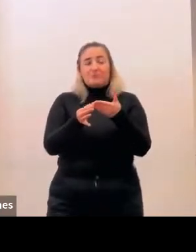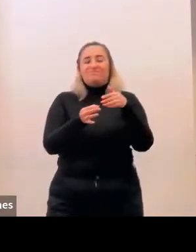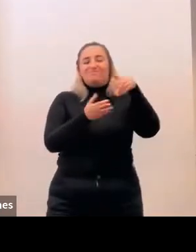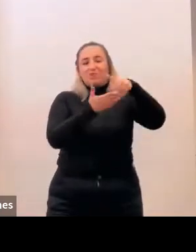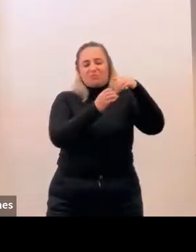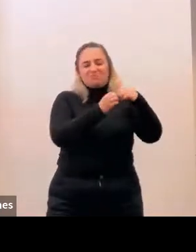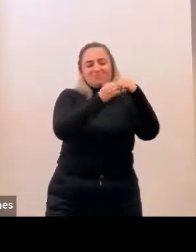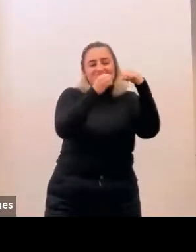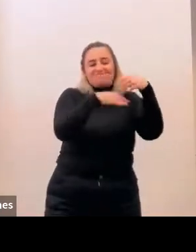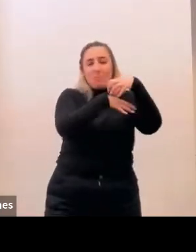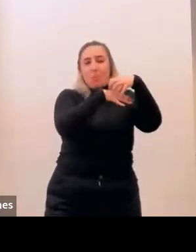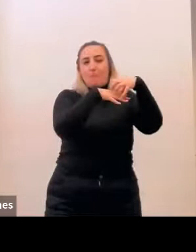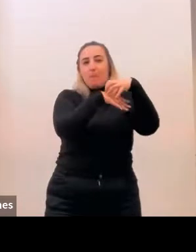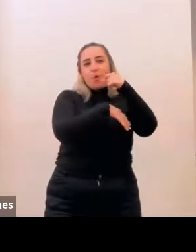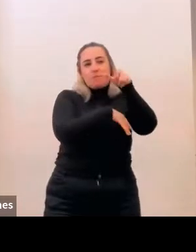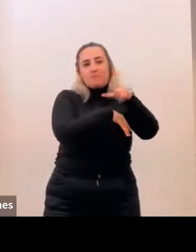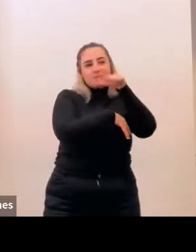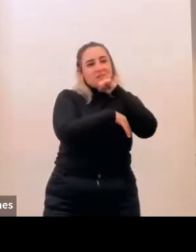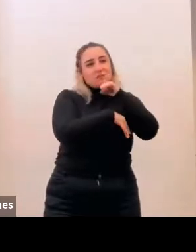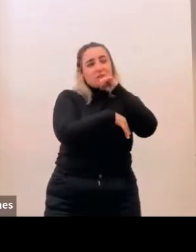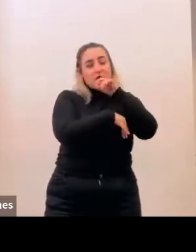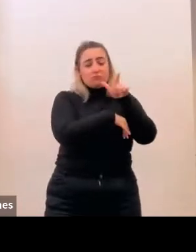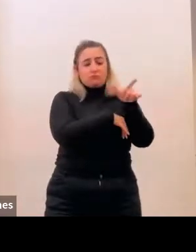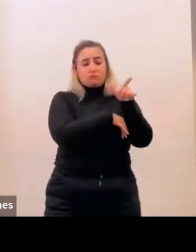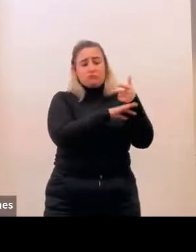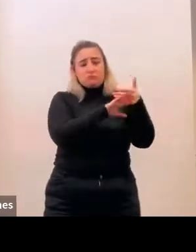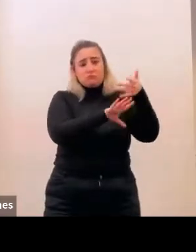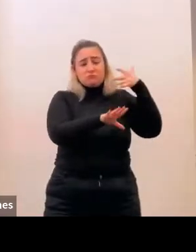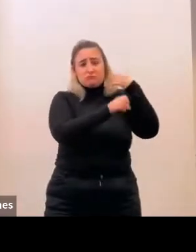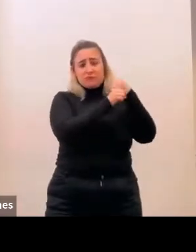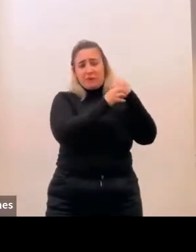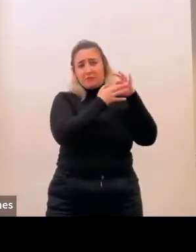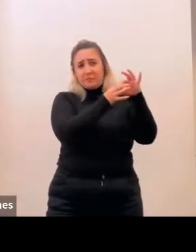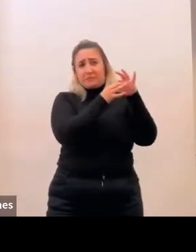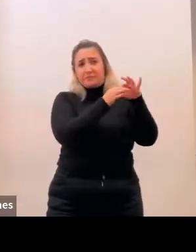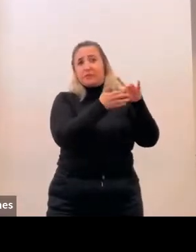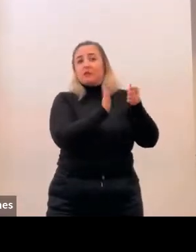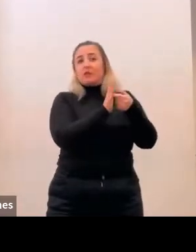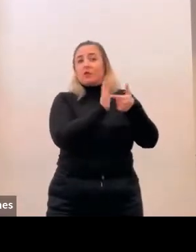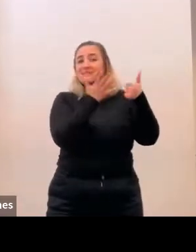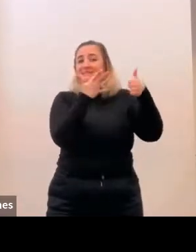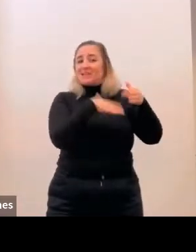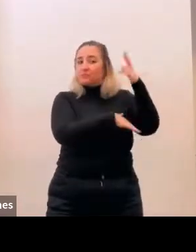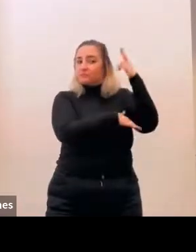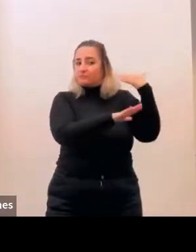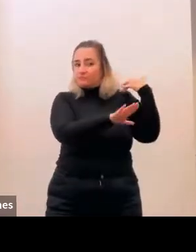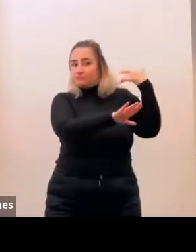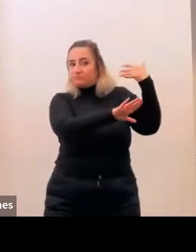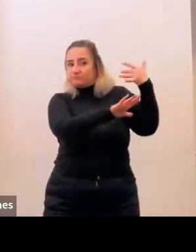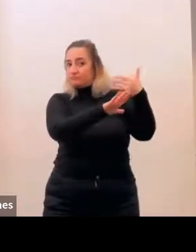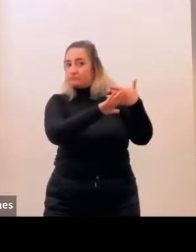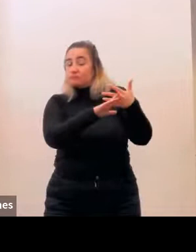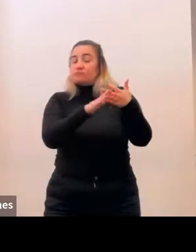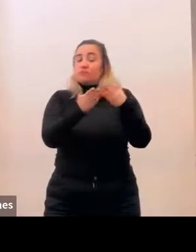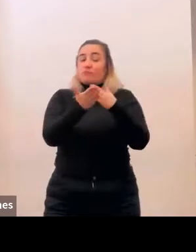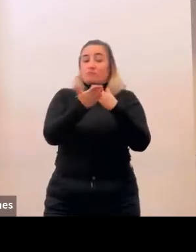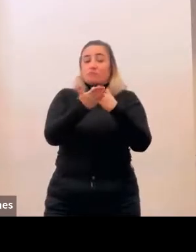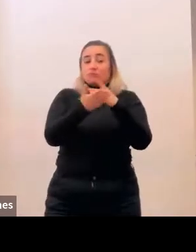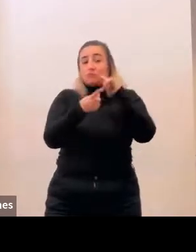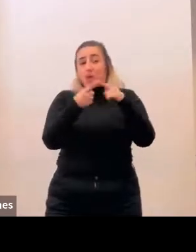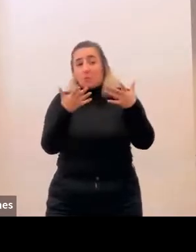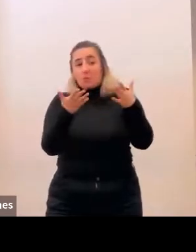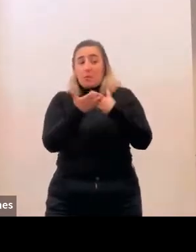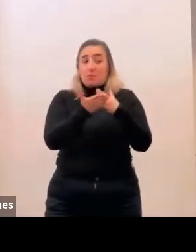senior, avec lequel nous travaillons de longue date, et en particulier depuis 2016, sur des projets autour du